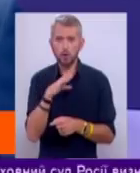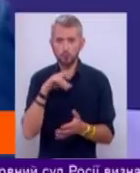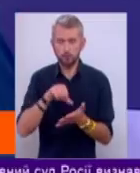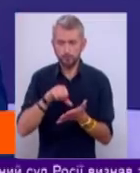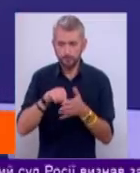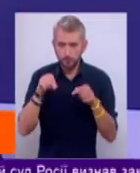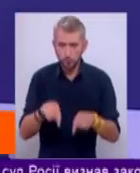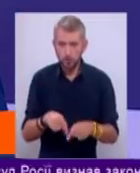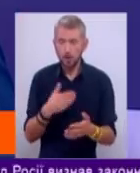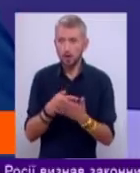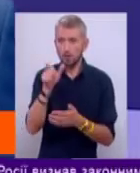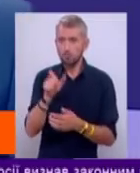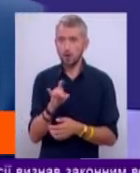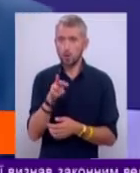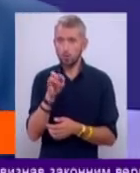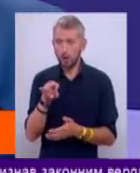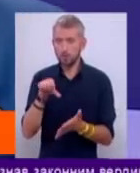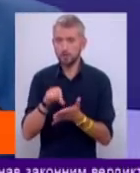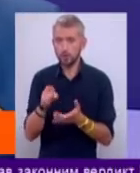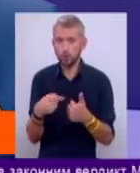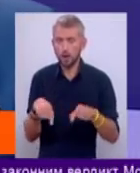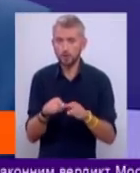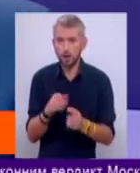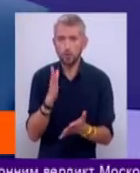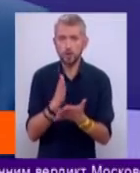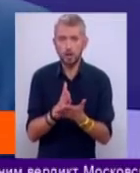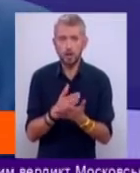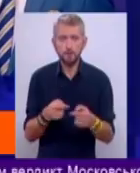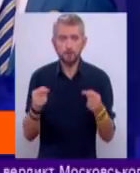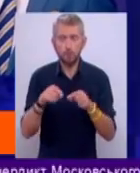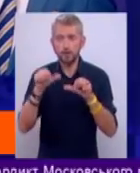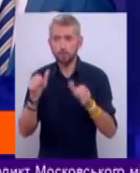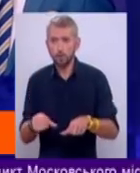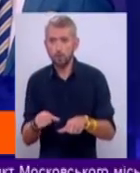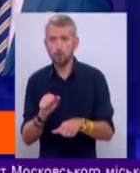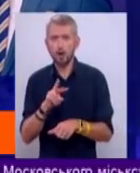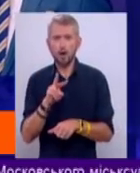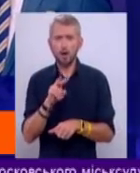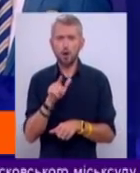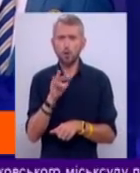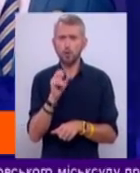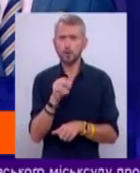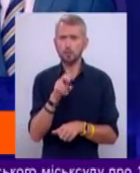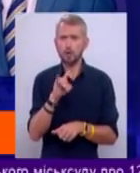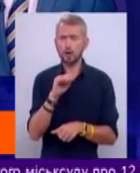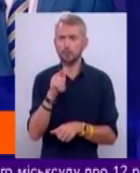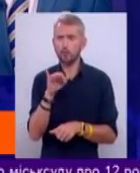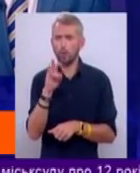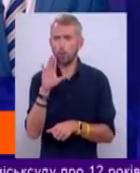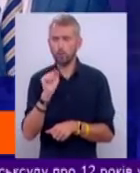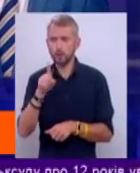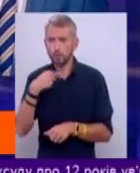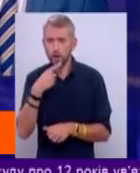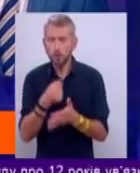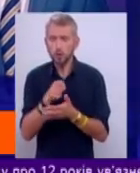Ось пан Роман теж представник цієї організації. Є і відповідні форми. Альона Парфьонова, якщо я не помиляюсь, теж наголошувала. До них